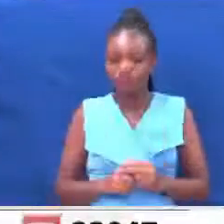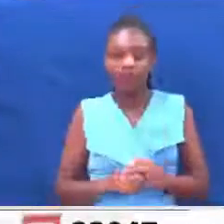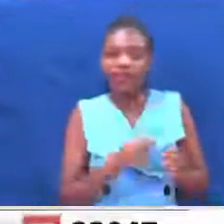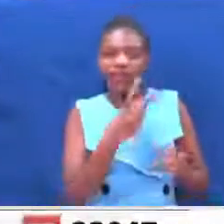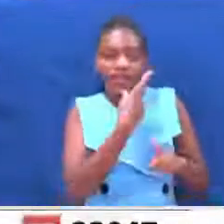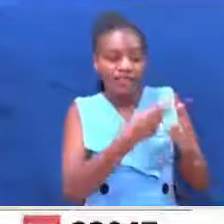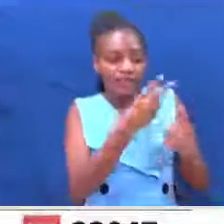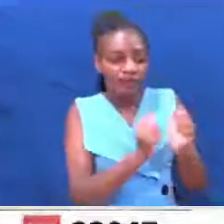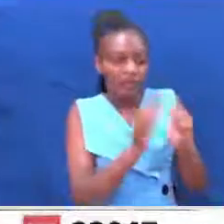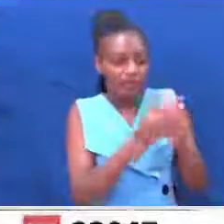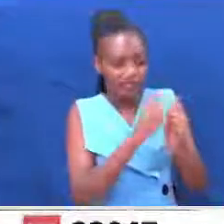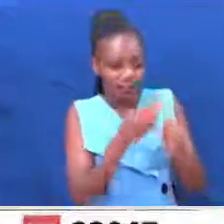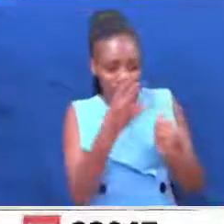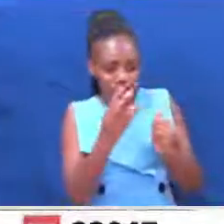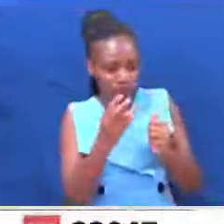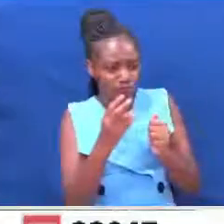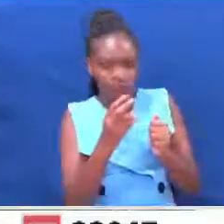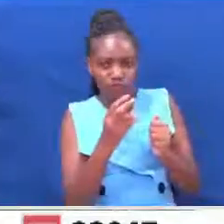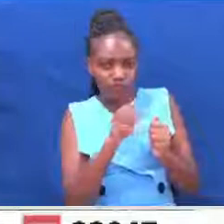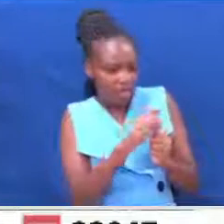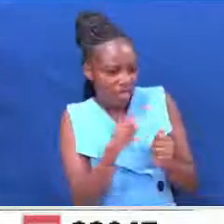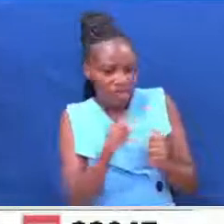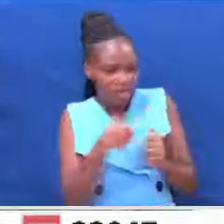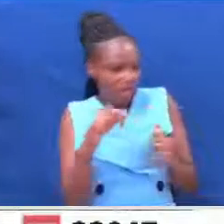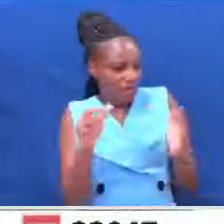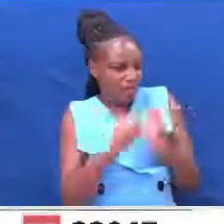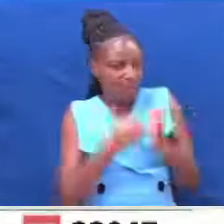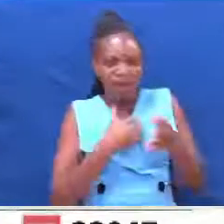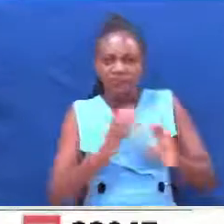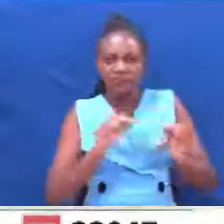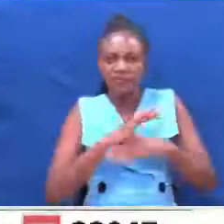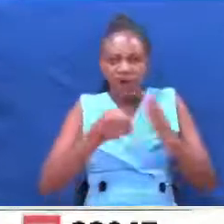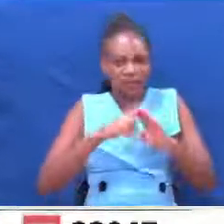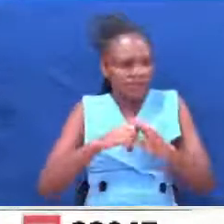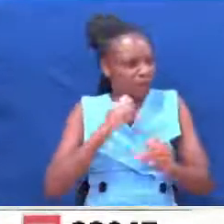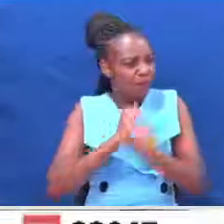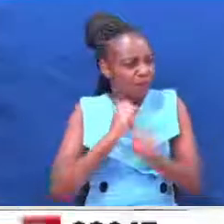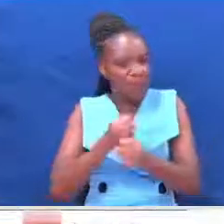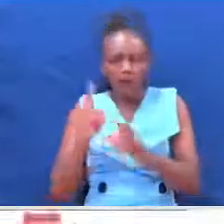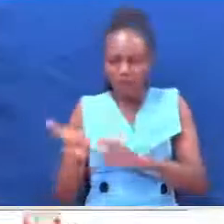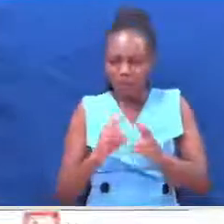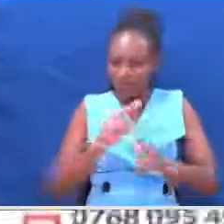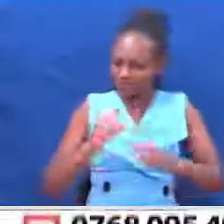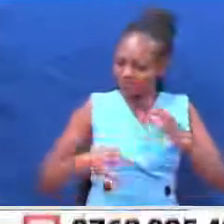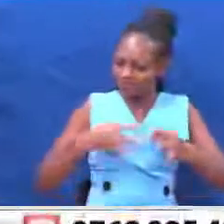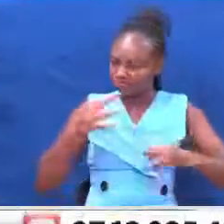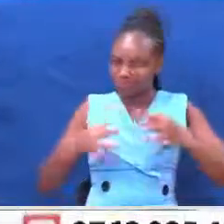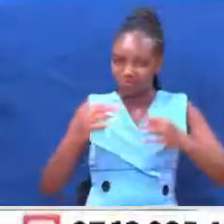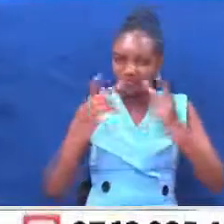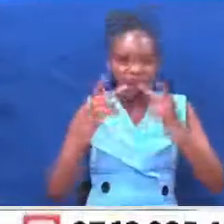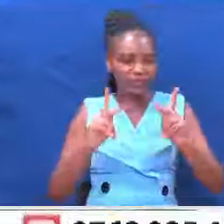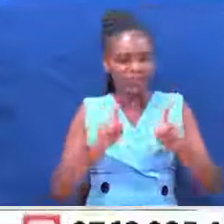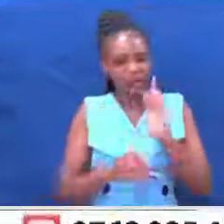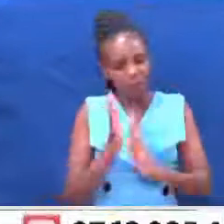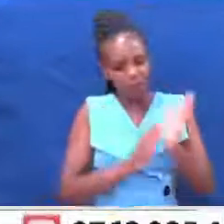2017, hatukuwa na msoso yoyote. Ilikuwa kila siku tukiamuka ni kufungua barabara, ni kufungua maendeleo, kujipanga na kupanga